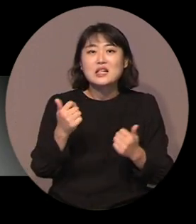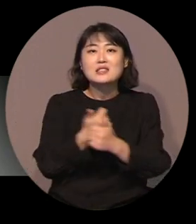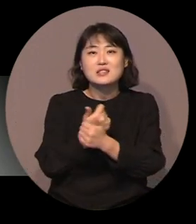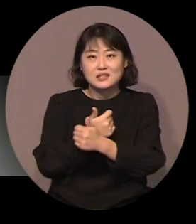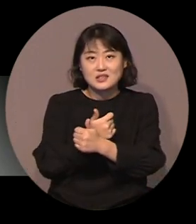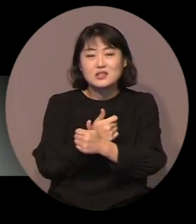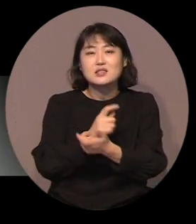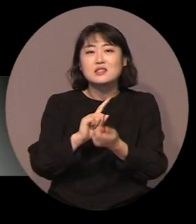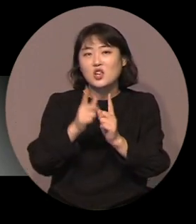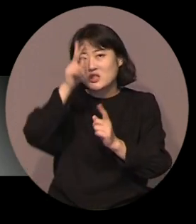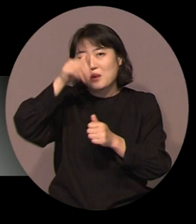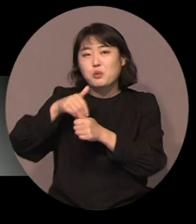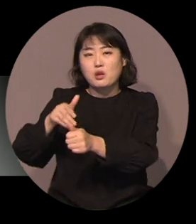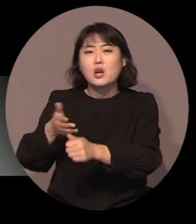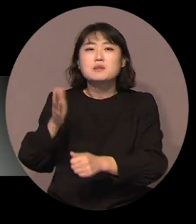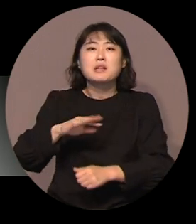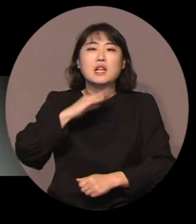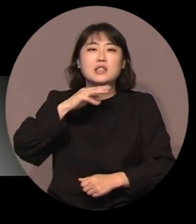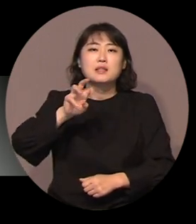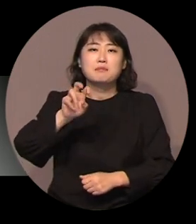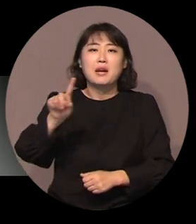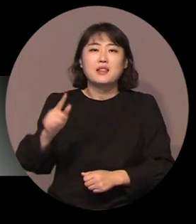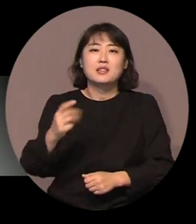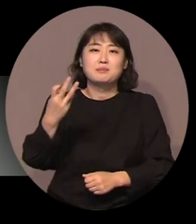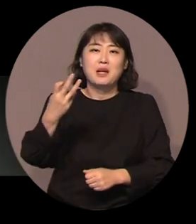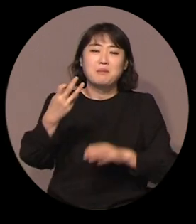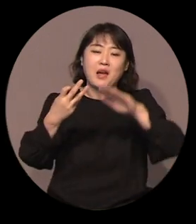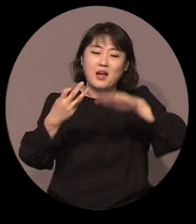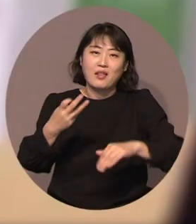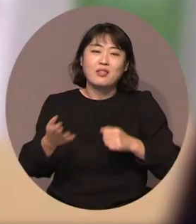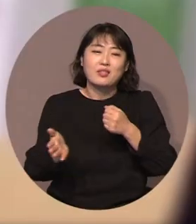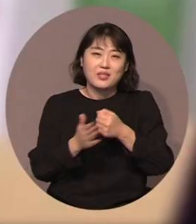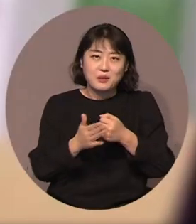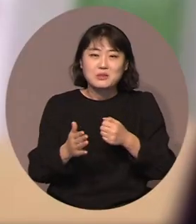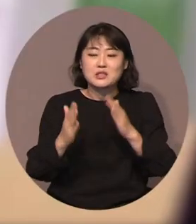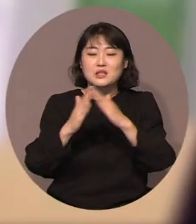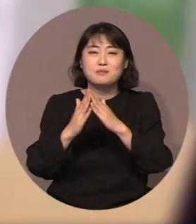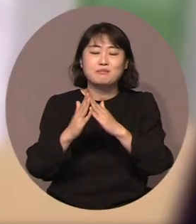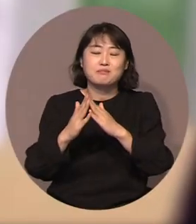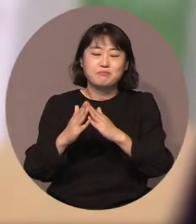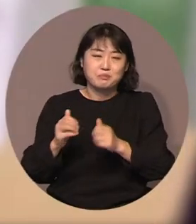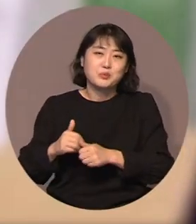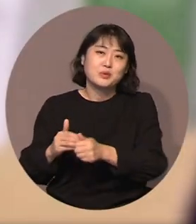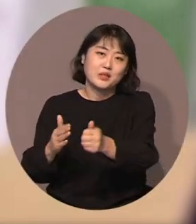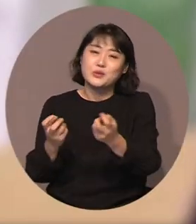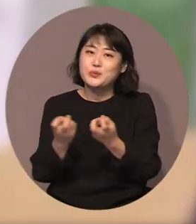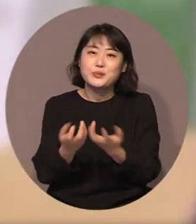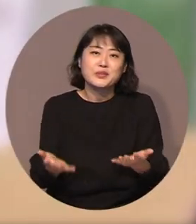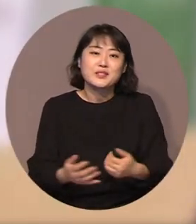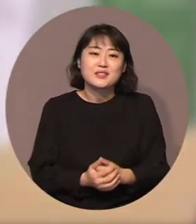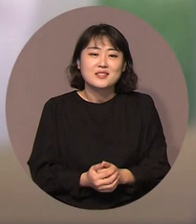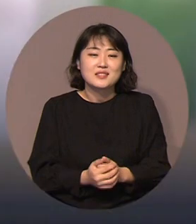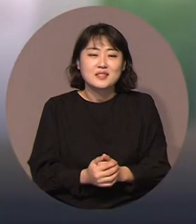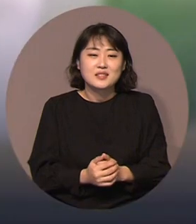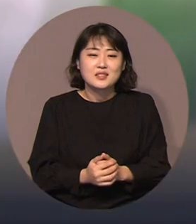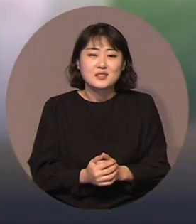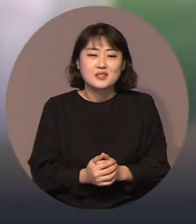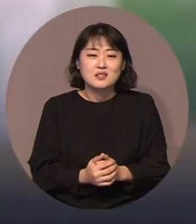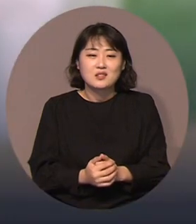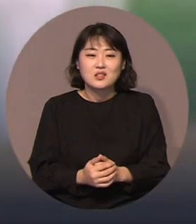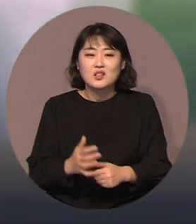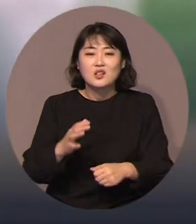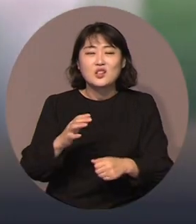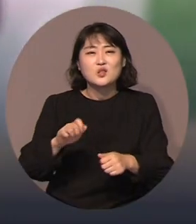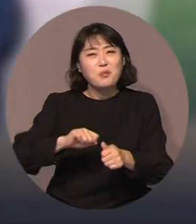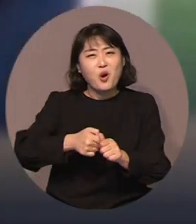인계됐습니다. 하지만 만 13세의 촉법소년이어서 집으로 돌려보낼 수밖에 없었습니다. 처벌이 되게 또 경하잖아요. 구속되는 사례도 없고